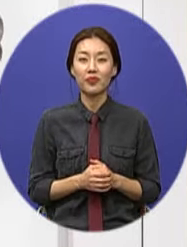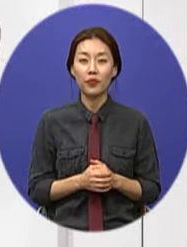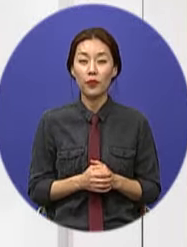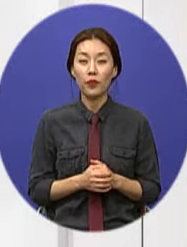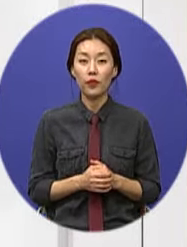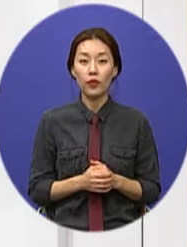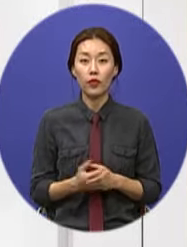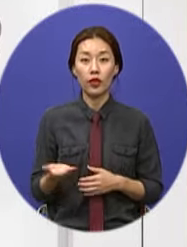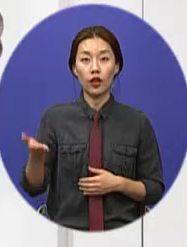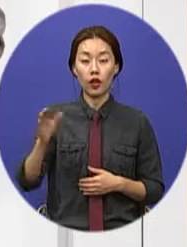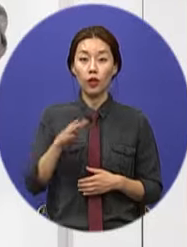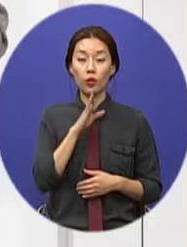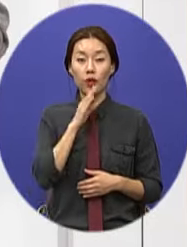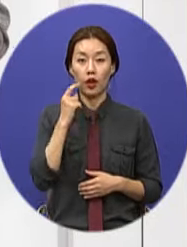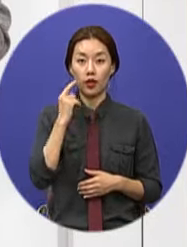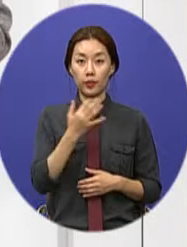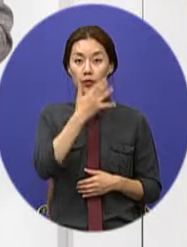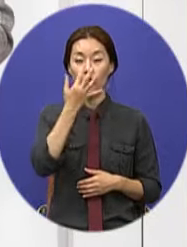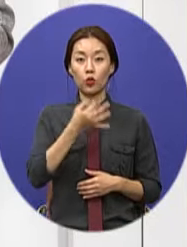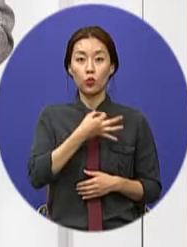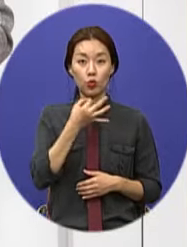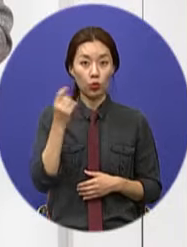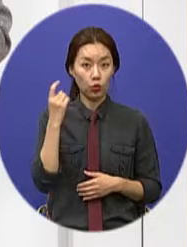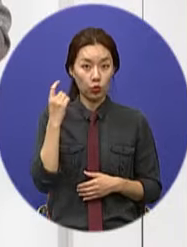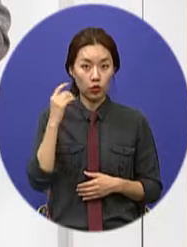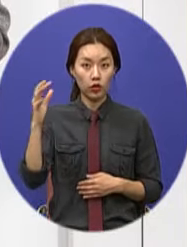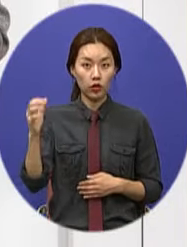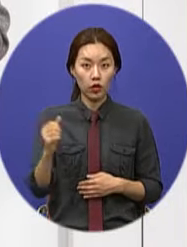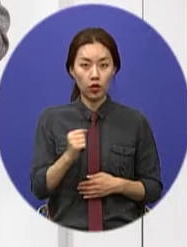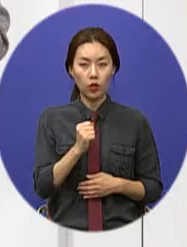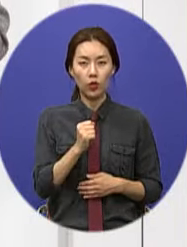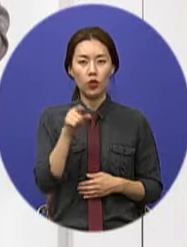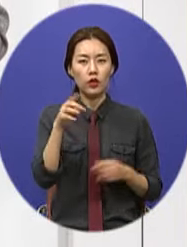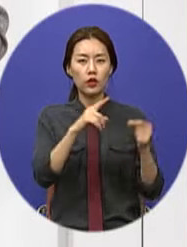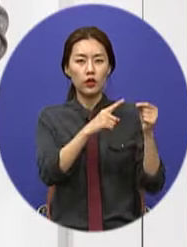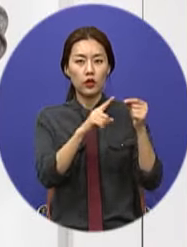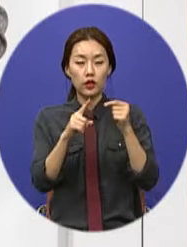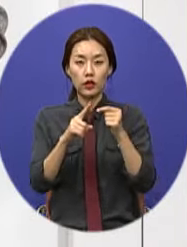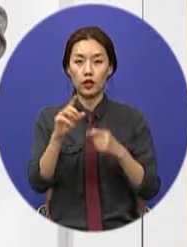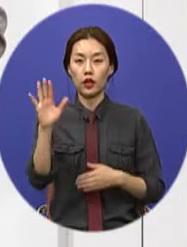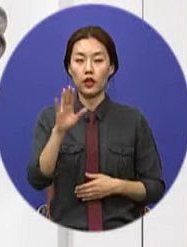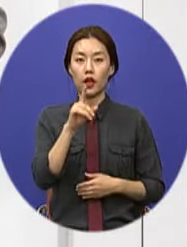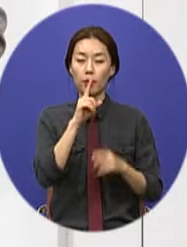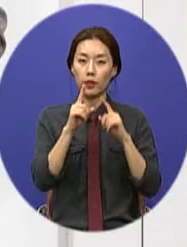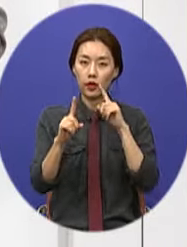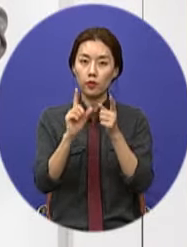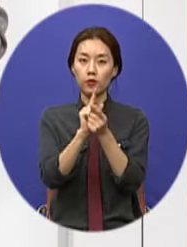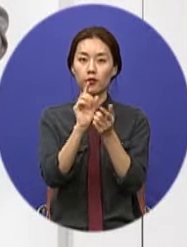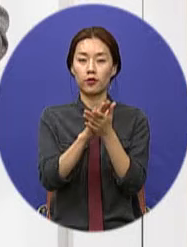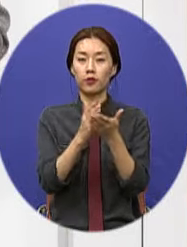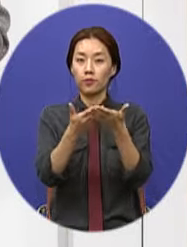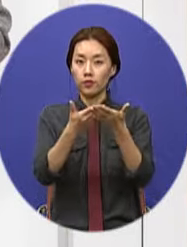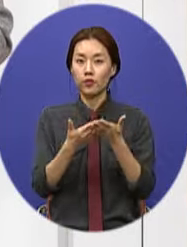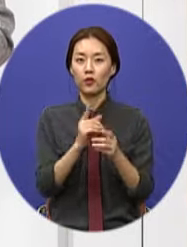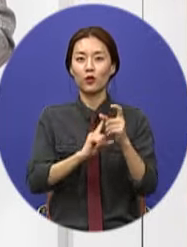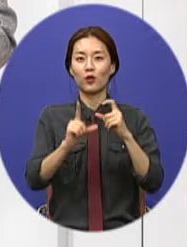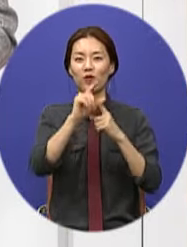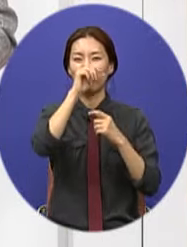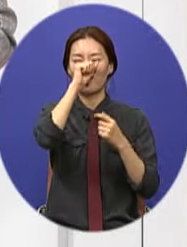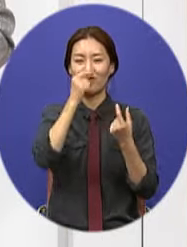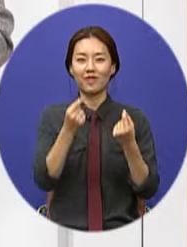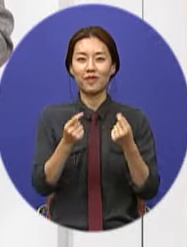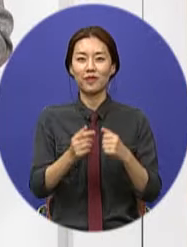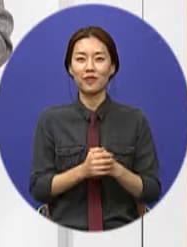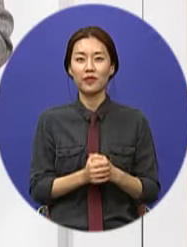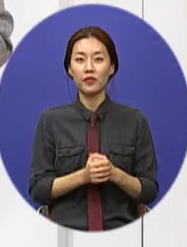아니 이렇게 근데... 아름다운 목소리로 그냥 그 글이 아니라 말씀으로 들려주시는 게 저희는 더 좋습니다. 아, 그러면